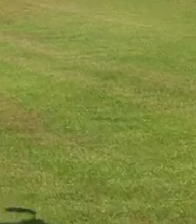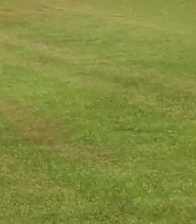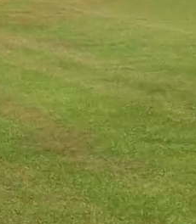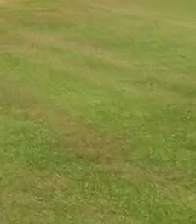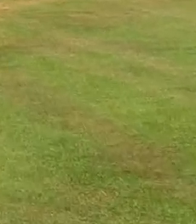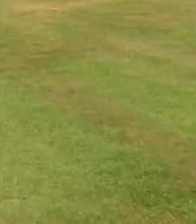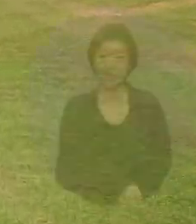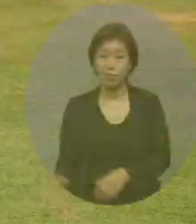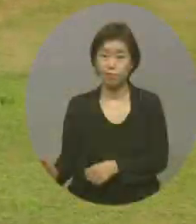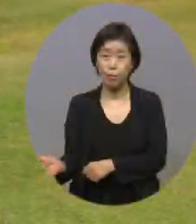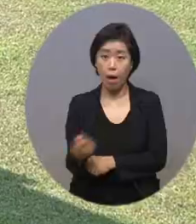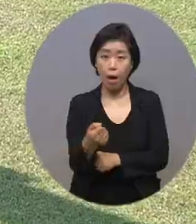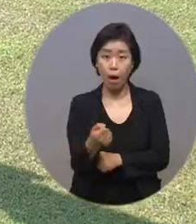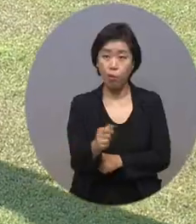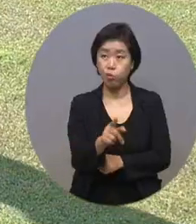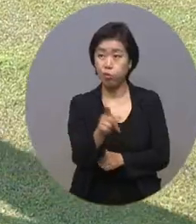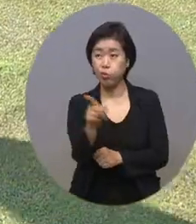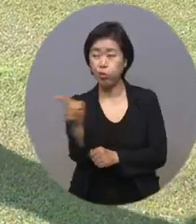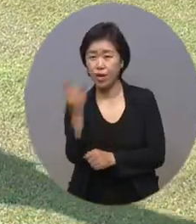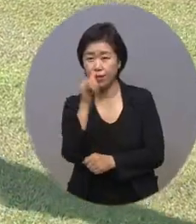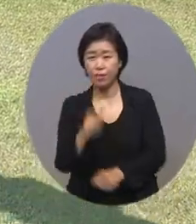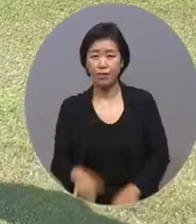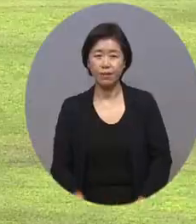아, 너무 오른쪽 봤다. 어.